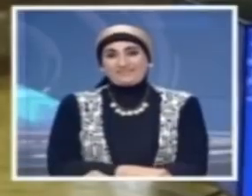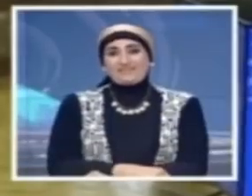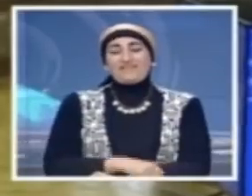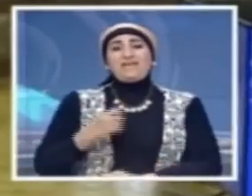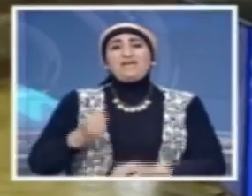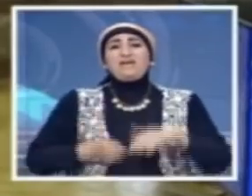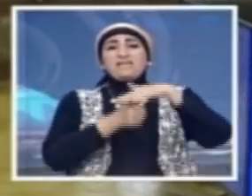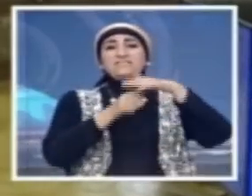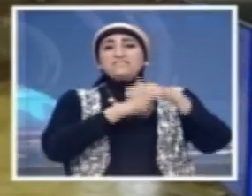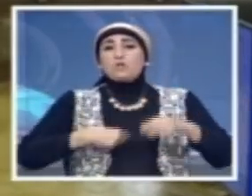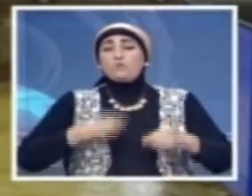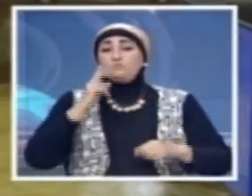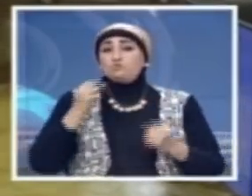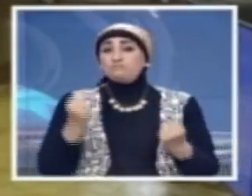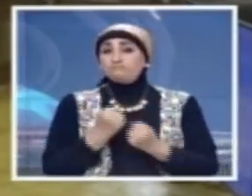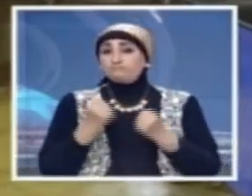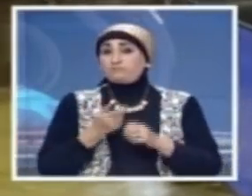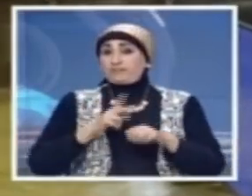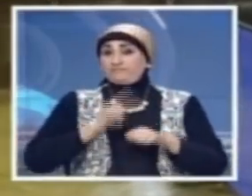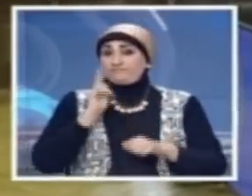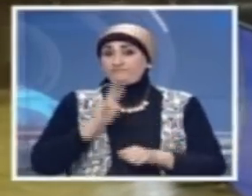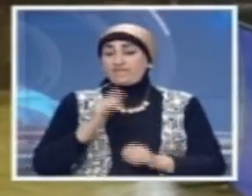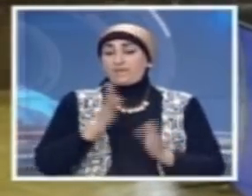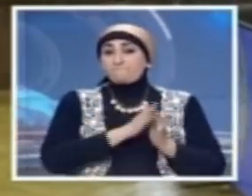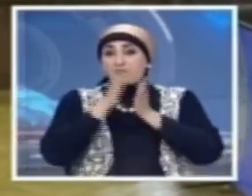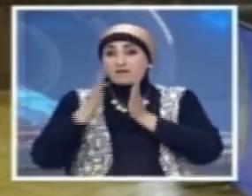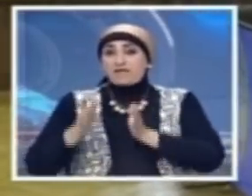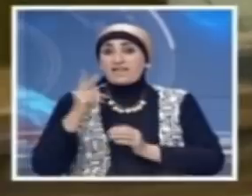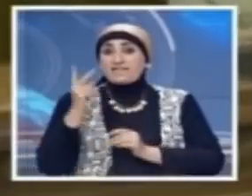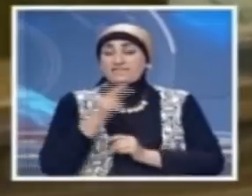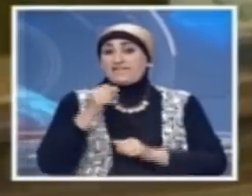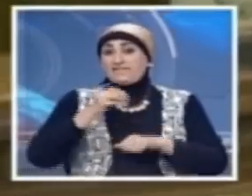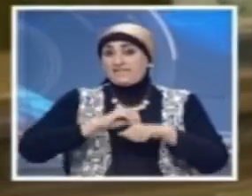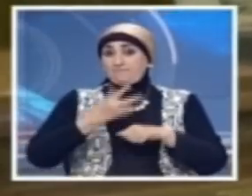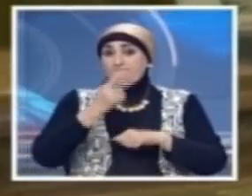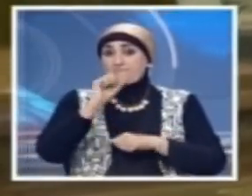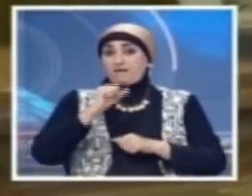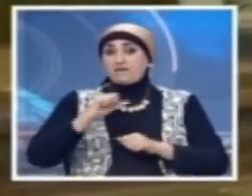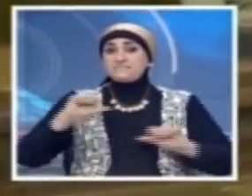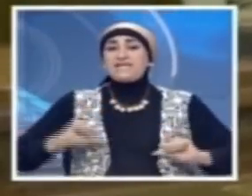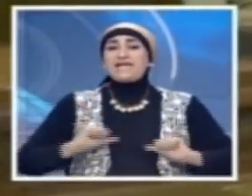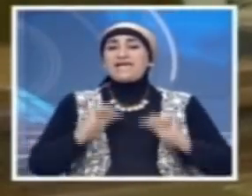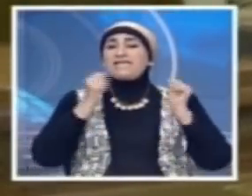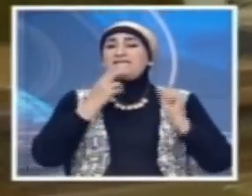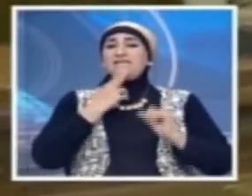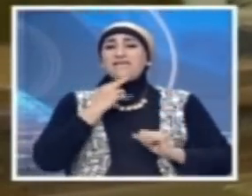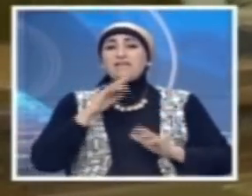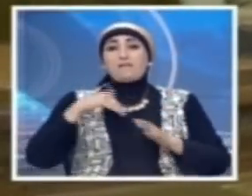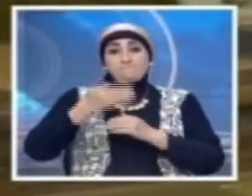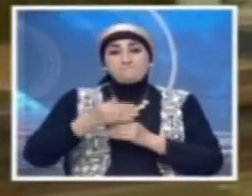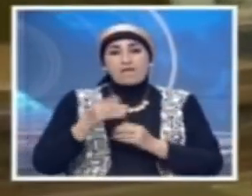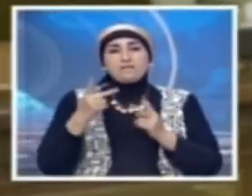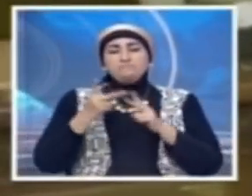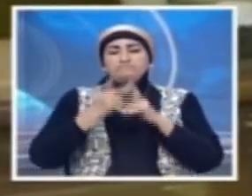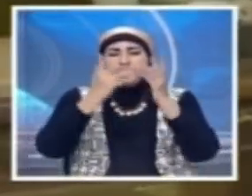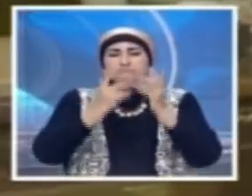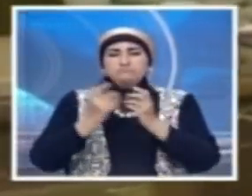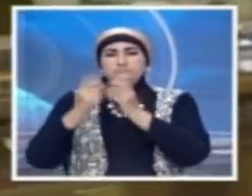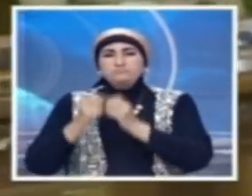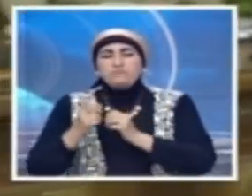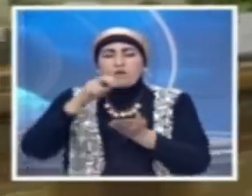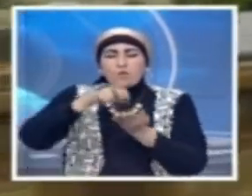مدبولي يؤكد الاستعداد لإطلاق الرسمي للمرحلة الحالية من مبادرة حياة كريمة بعد حصر احتياجات جميع